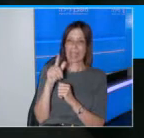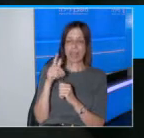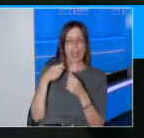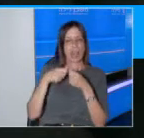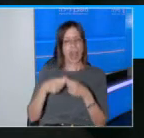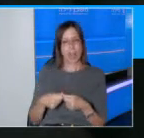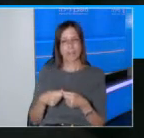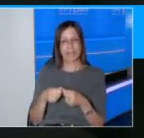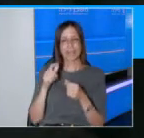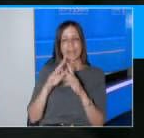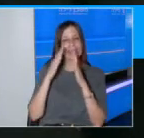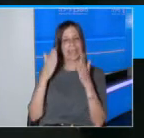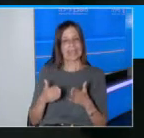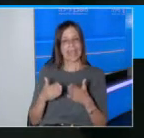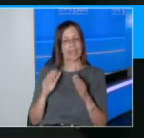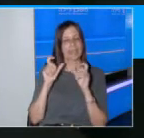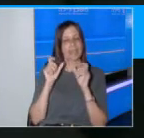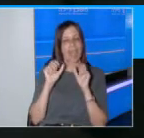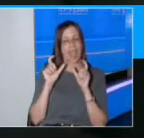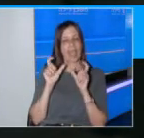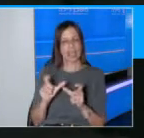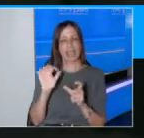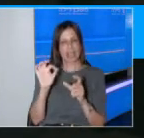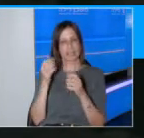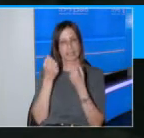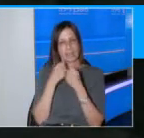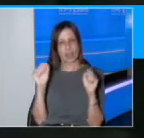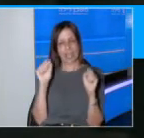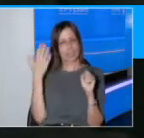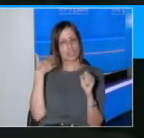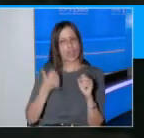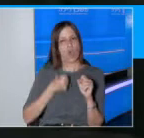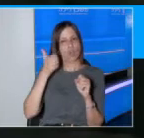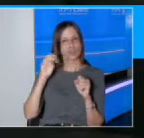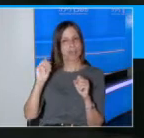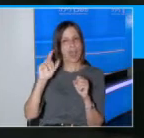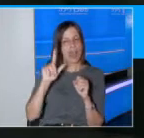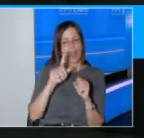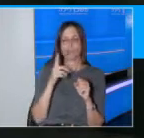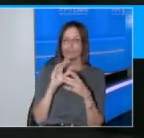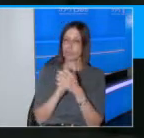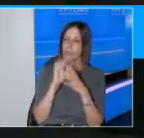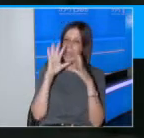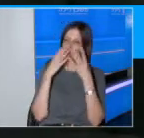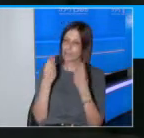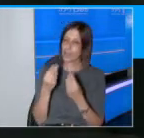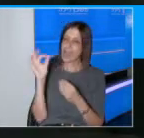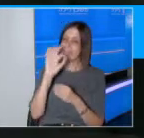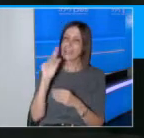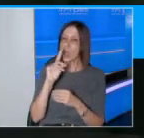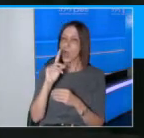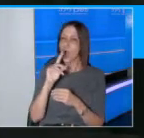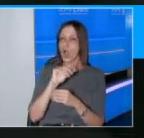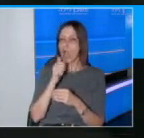בקרן להגנה על דמוקרטיות, לשעבר גם ראש המל"ל, שלום לך אדוני. שלום וערב טוב, עדיין לא אלוף, תת